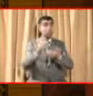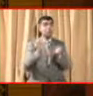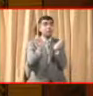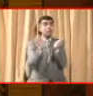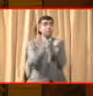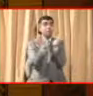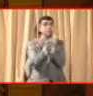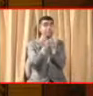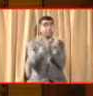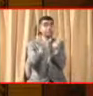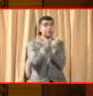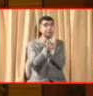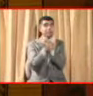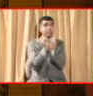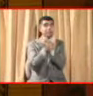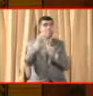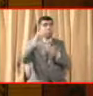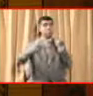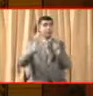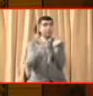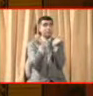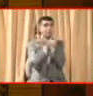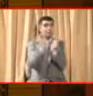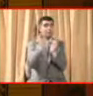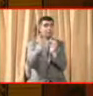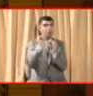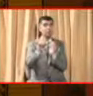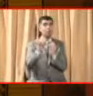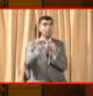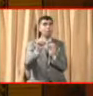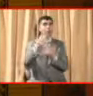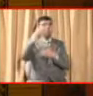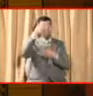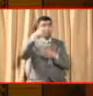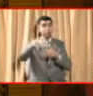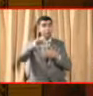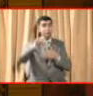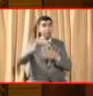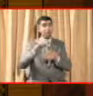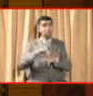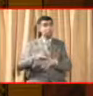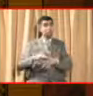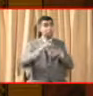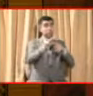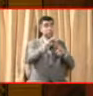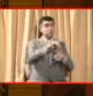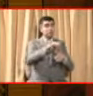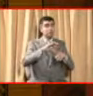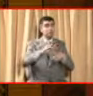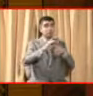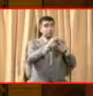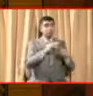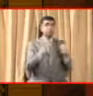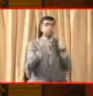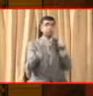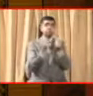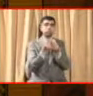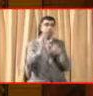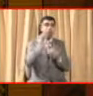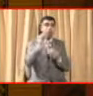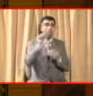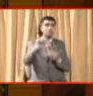قضاء ما تبقى من العقوبة السالبة للحرية داخل وطنهم، وذلك لتسهيل عملية الإدماج الاجتماعي،